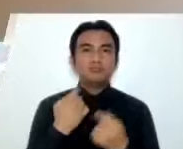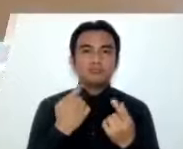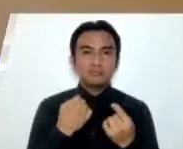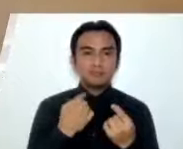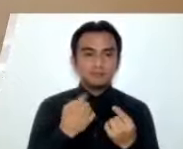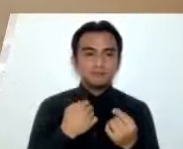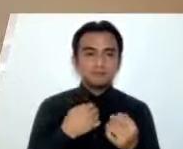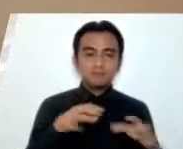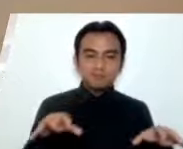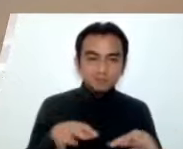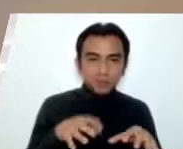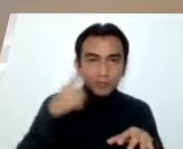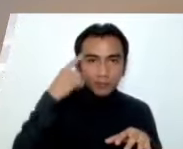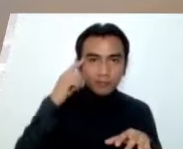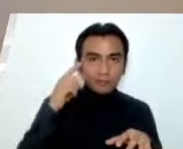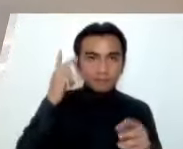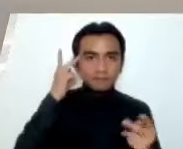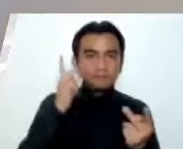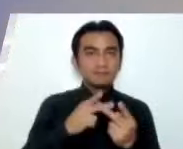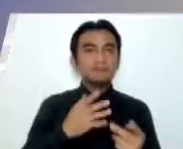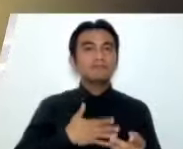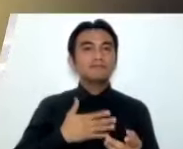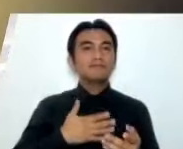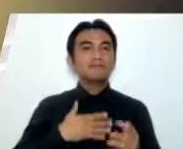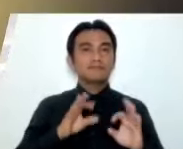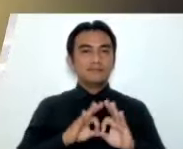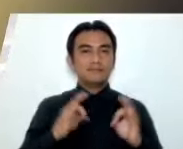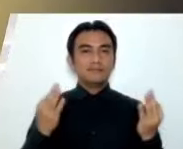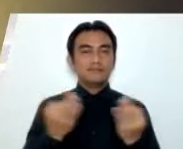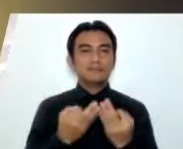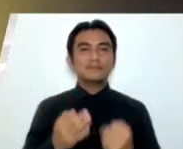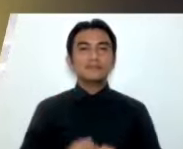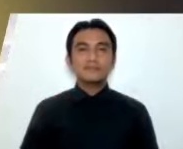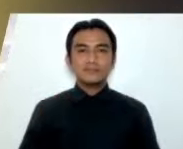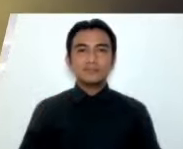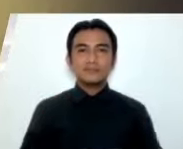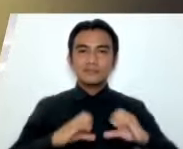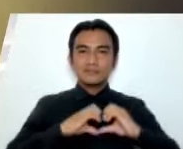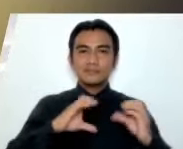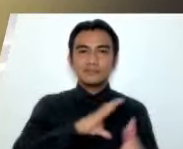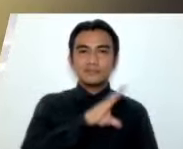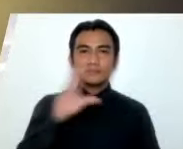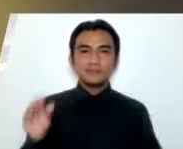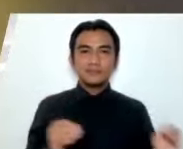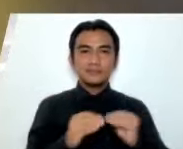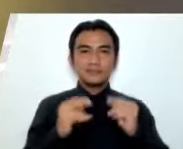Ian Cruz nagbabalita para sa GMA Integrated News.